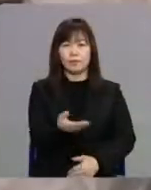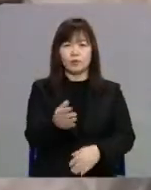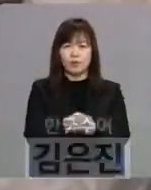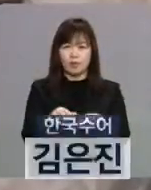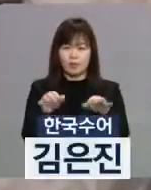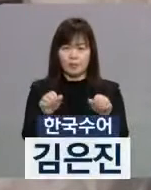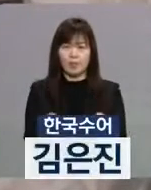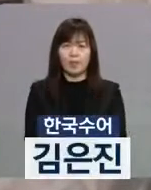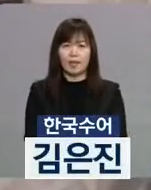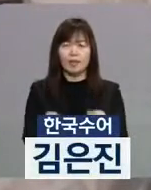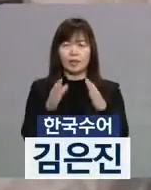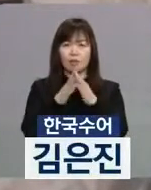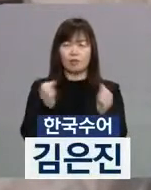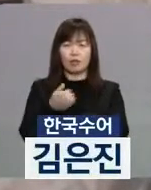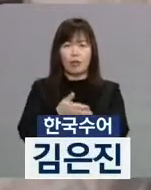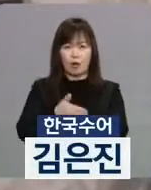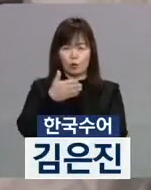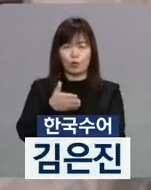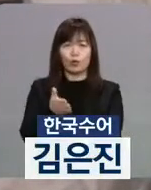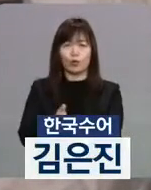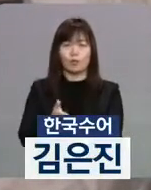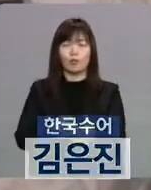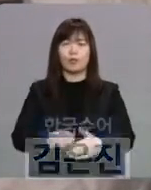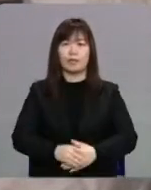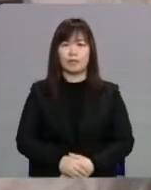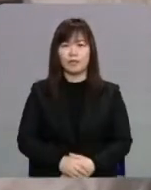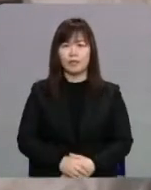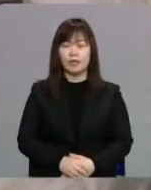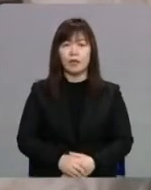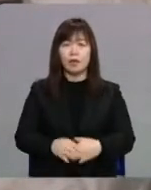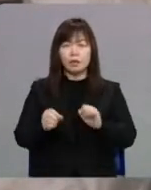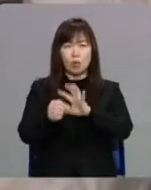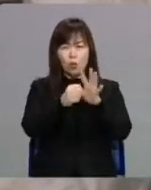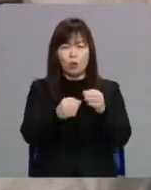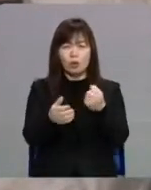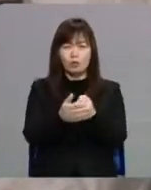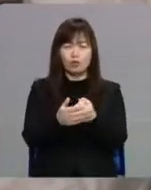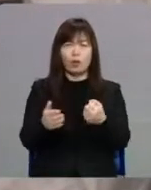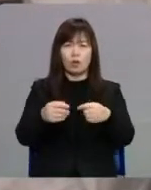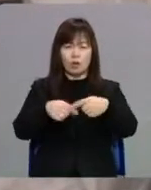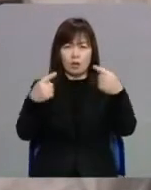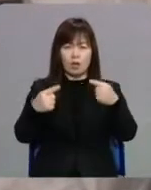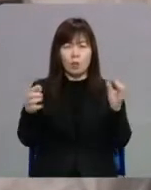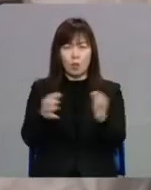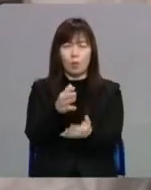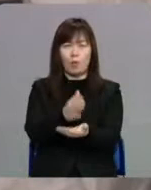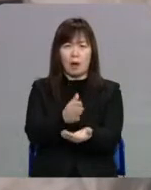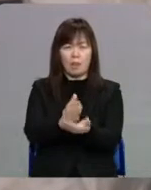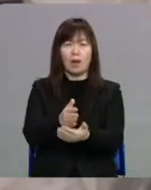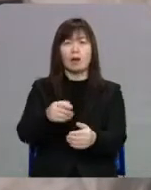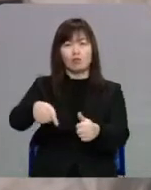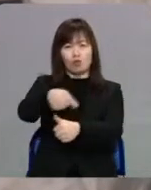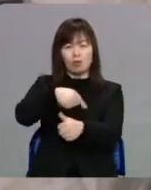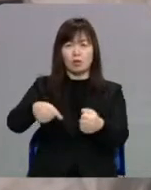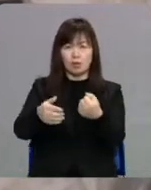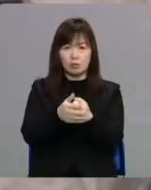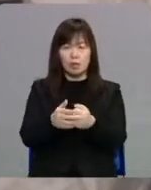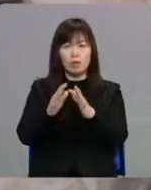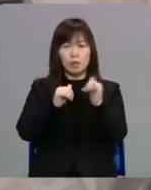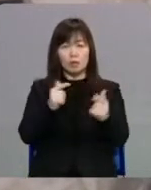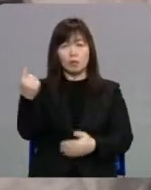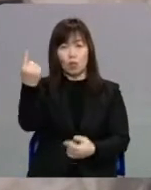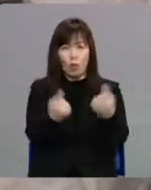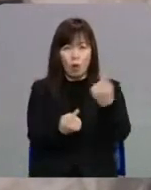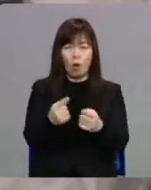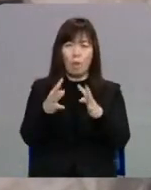시청자 여러분 안녕하십니까? 전북권 9시 뉴스입니다. 코로나19로 명절 모임을 자제하는 분위기 속에 귀성객들의 발길도